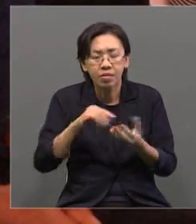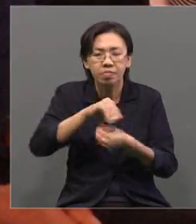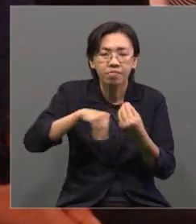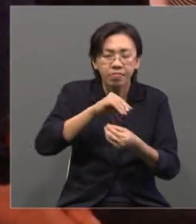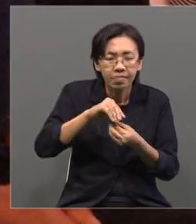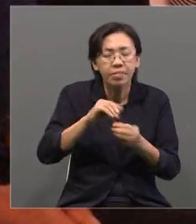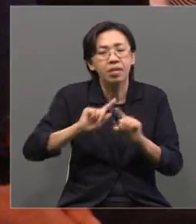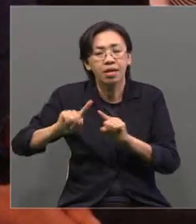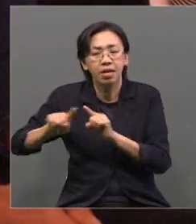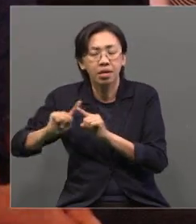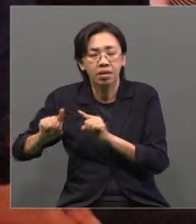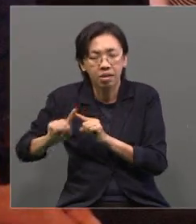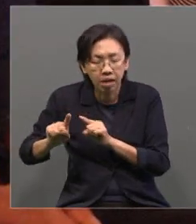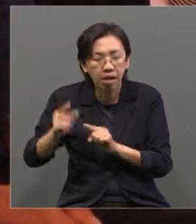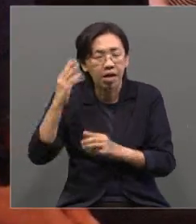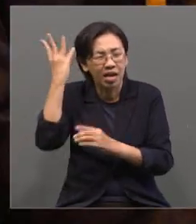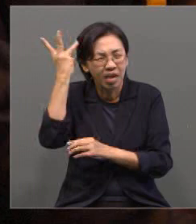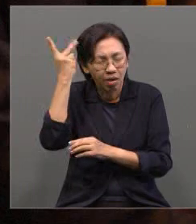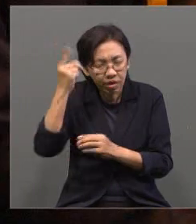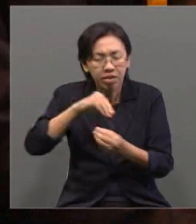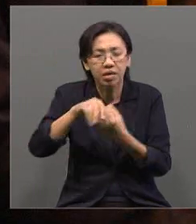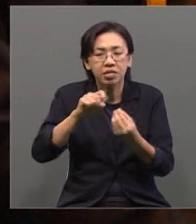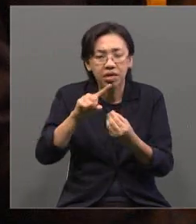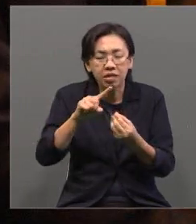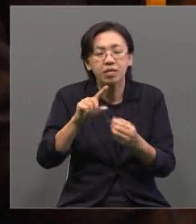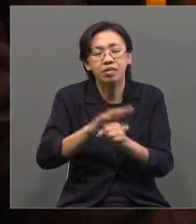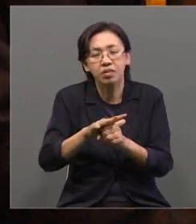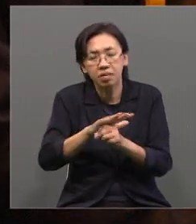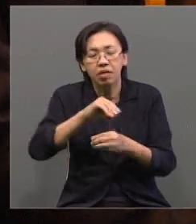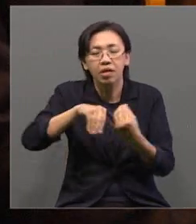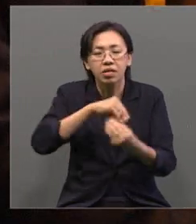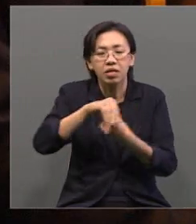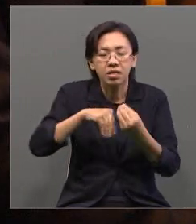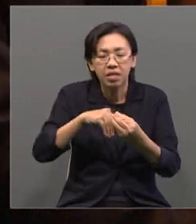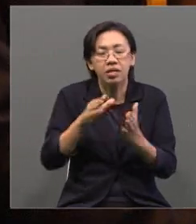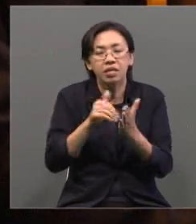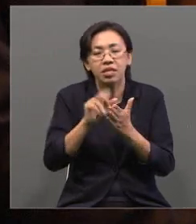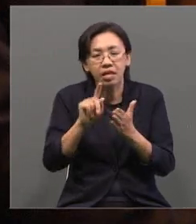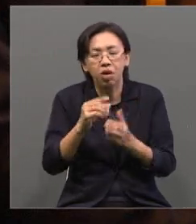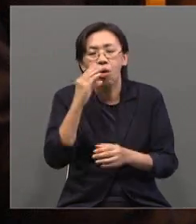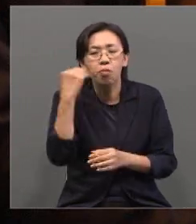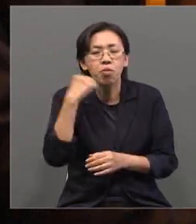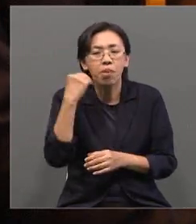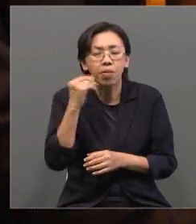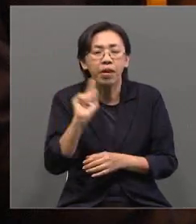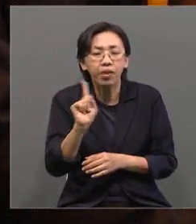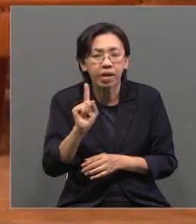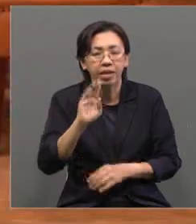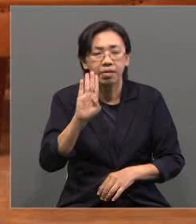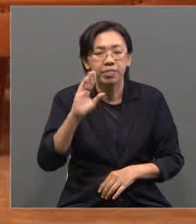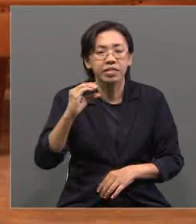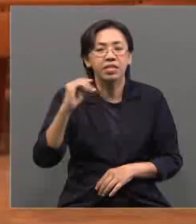หรือว่าประกอบการต่างๆเนี่ยภายใต้แนวคิดเศรษฐกิจชีวภาพเศรษฐกิจหมุนเวียนแล้วก็เศรษฐกิจสีเขียวหรือที่เราอาจจะคุ้นๆกับค